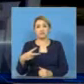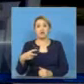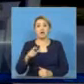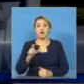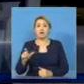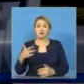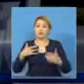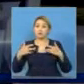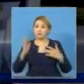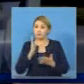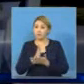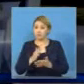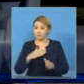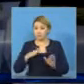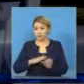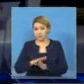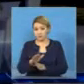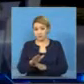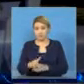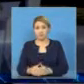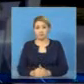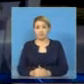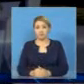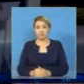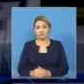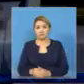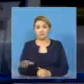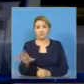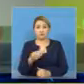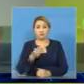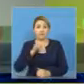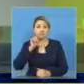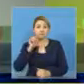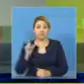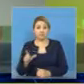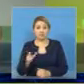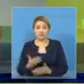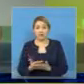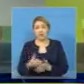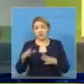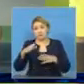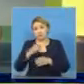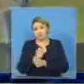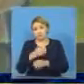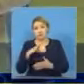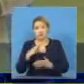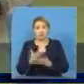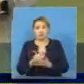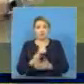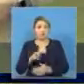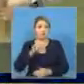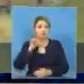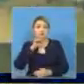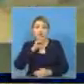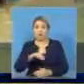20 шақты актер-актрисамыз ойнайды осы сахнада. Ең бастысы бұл жерде барлығы жастар. Оқиға қысқаша былай өрбейді. Гүлзат есімді жас